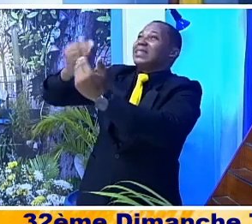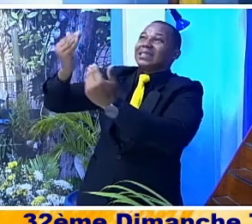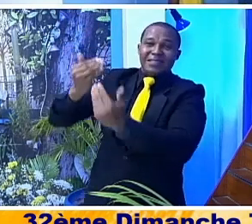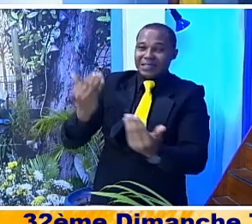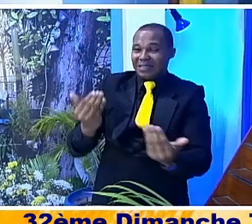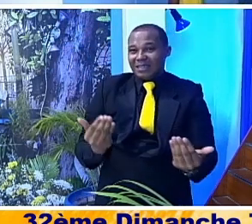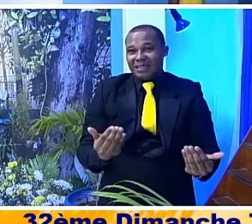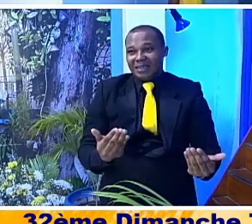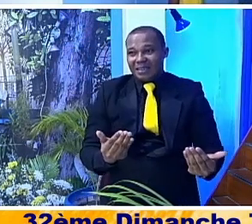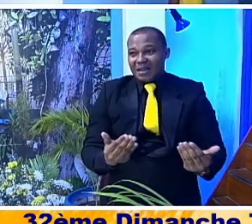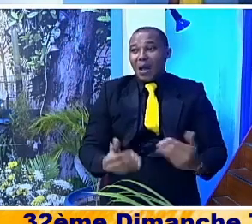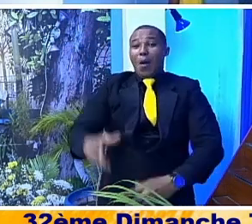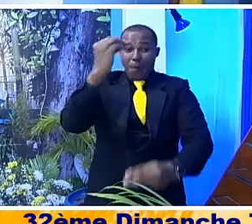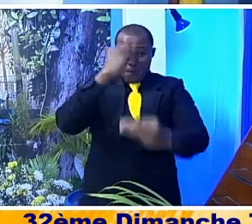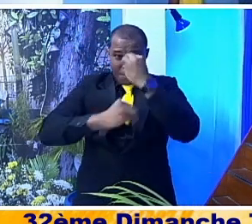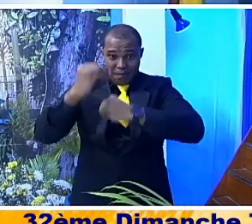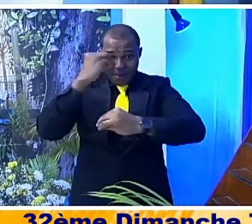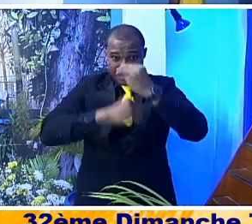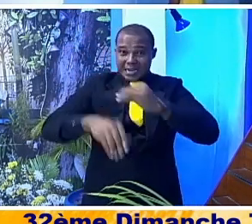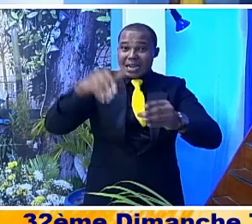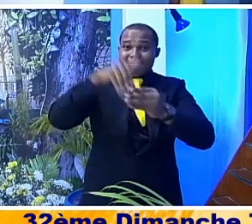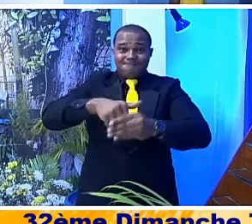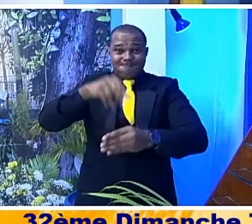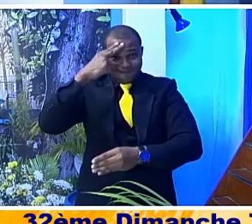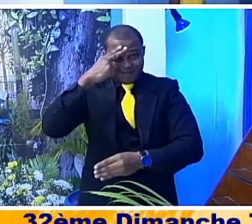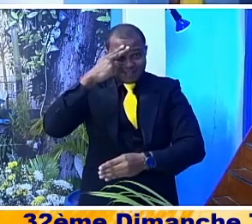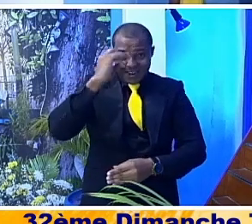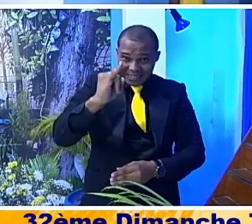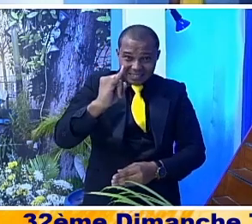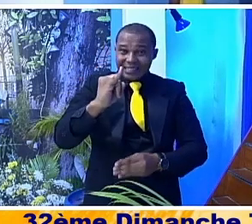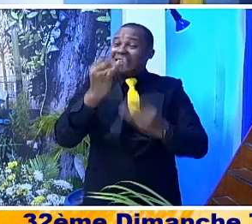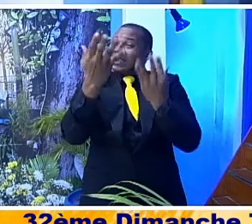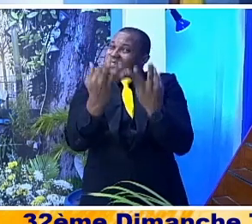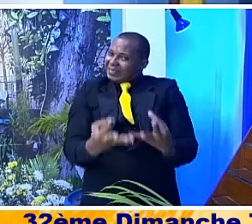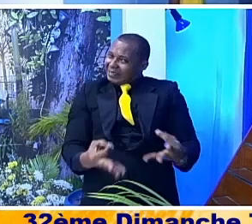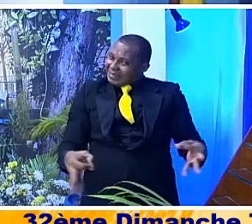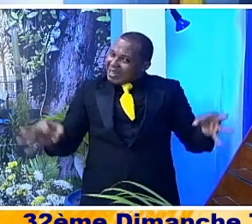Manger en Haïti toune yon luxe.